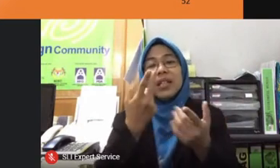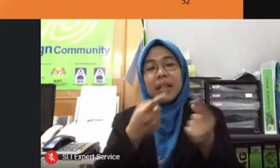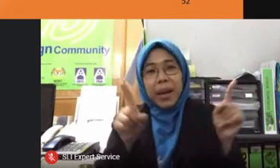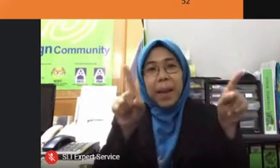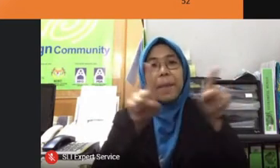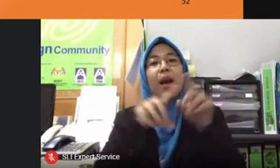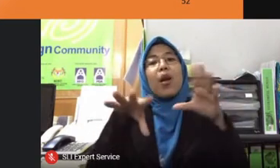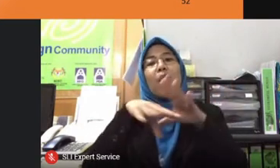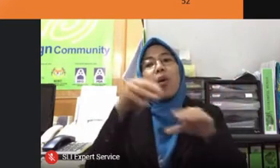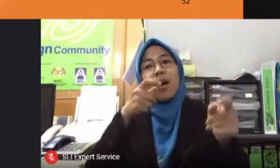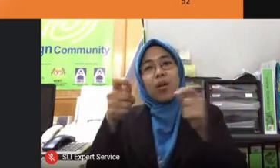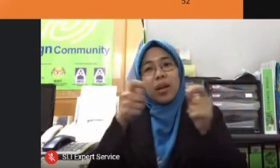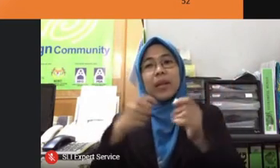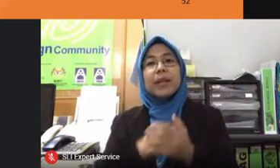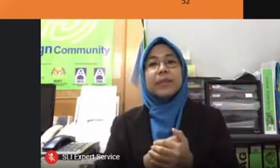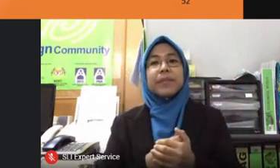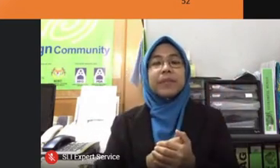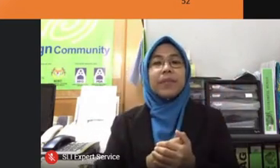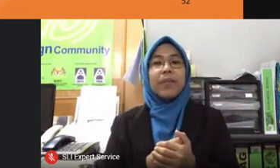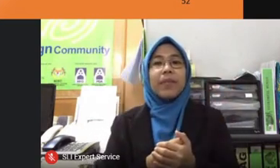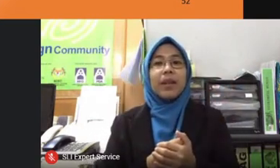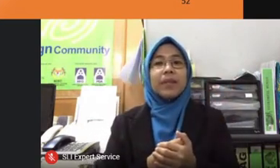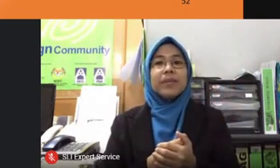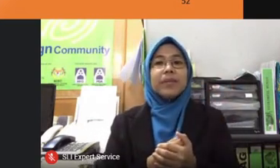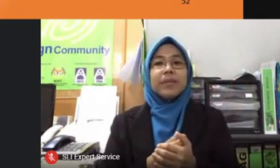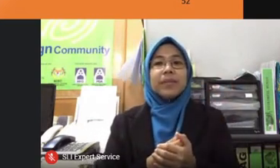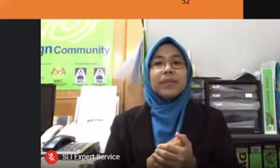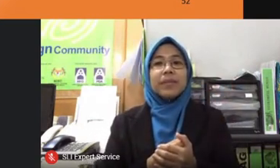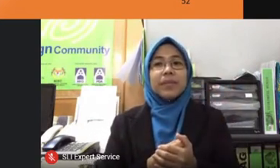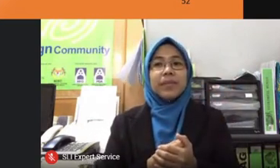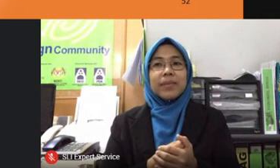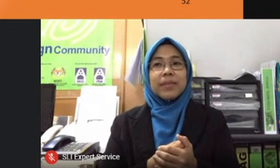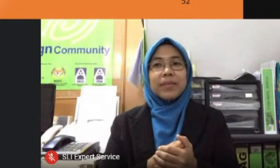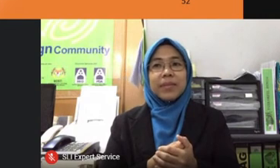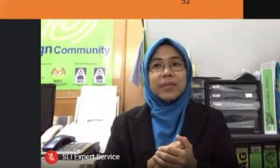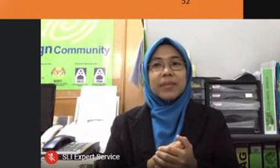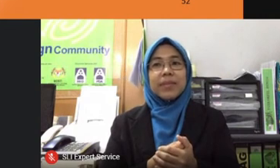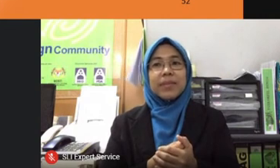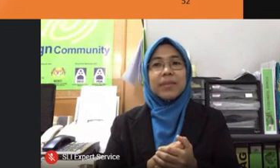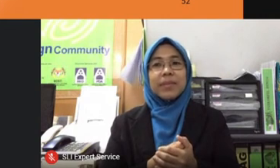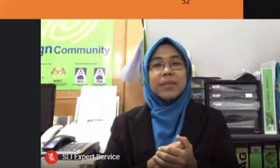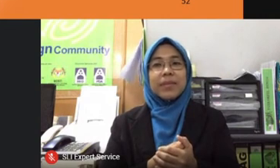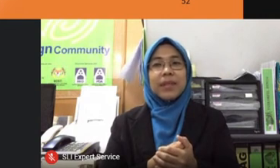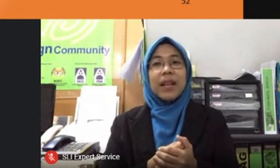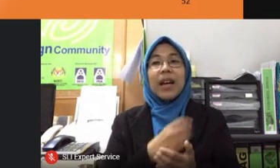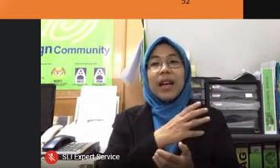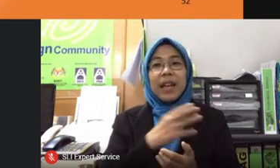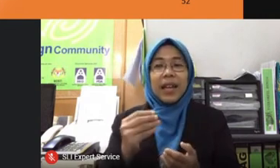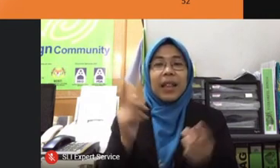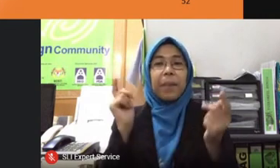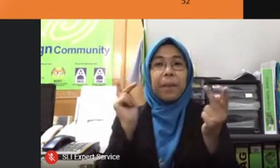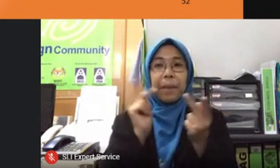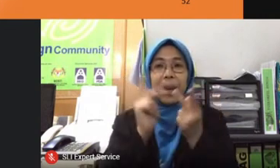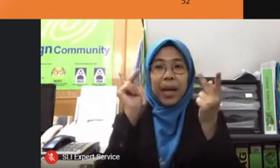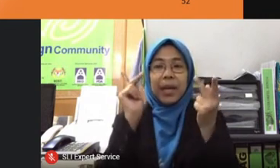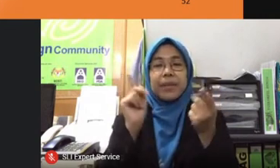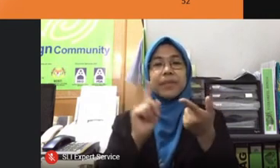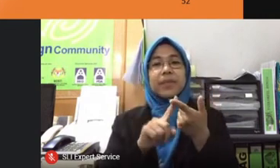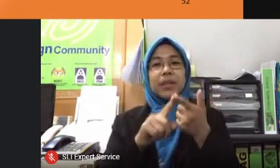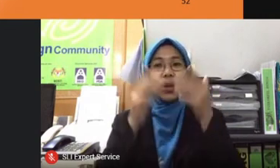luar kawalan. Ya, yeah, berlaku di luar kawalan. So tak boleh nak jadi awesome speaker lah. So tepat. Okay,